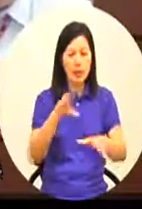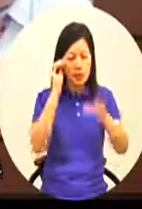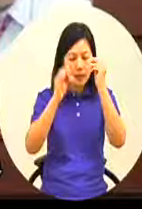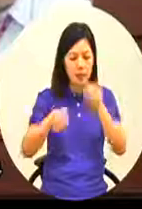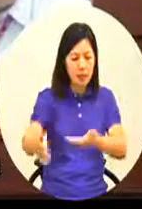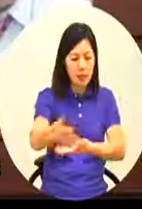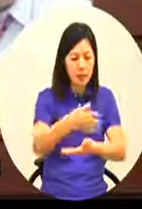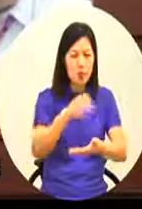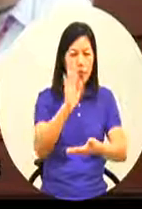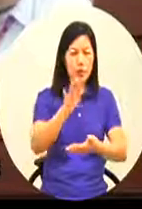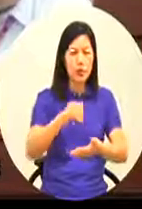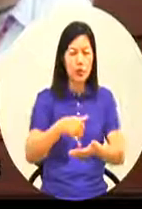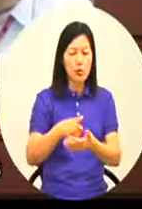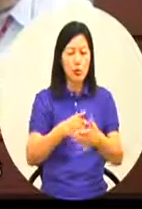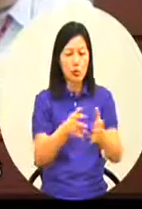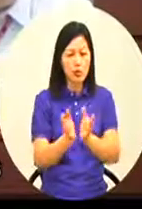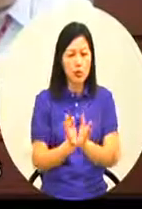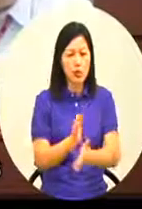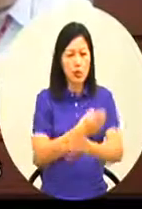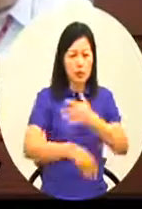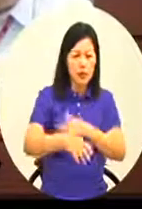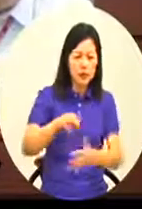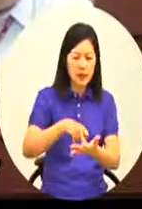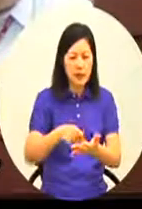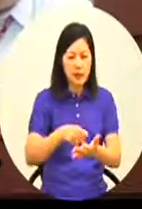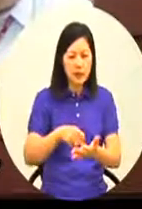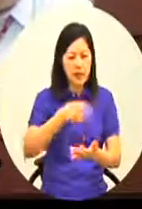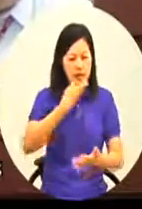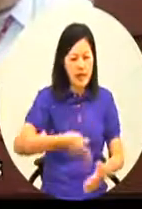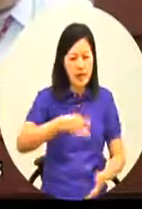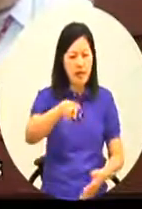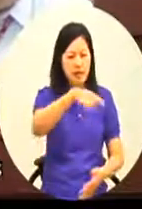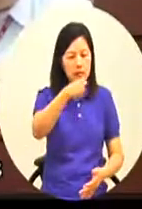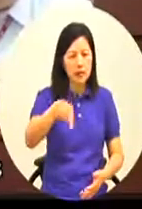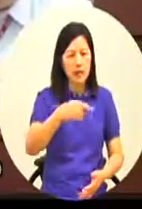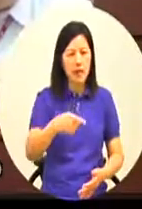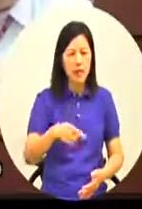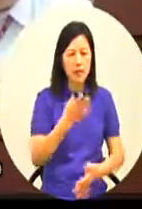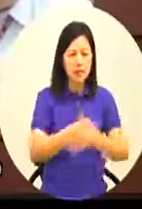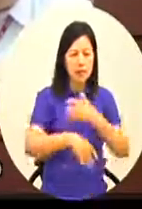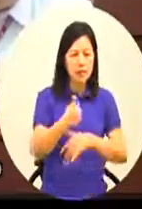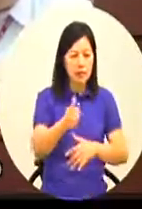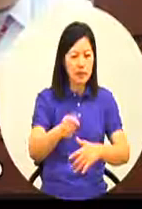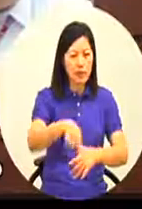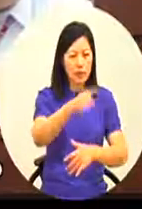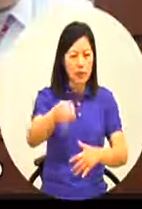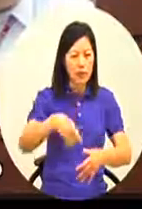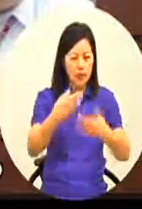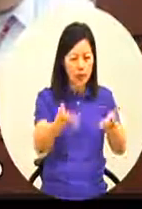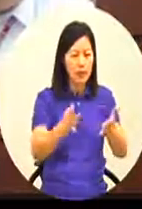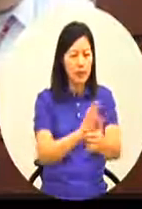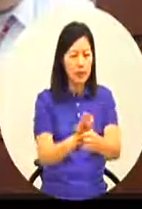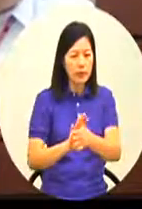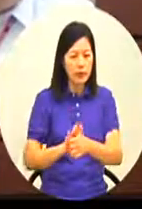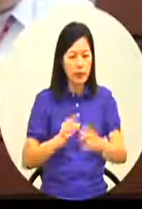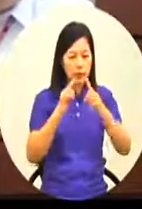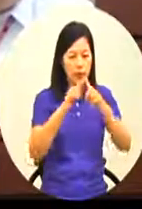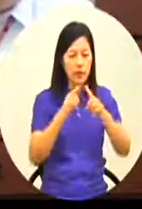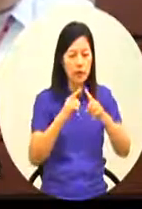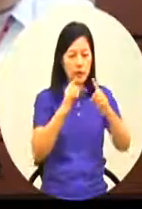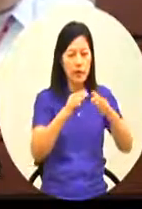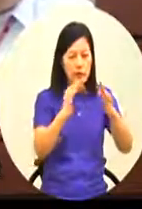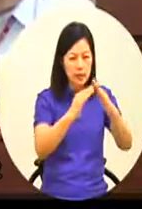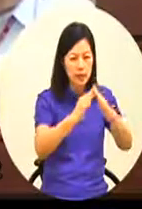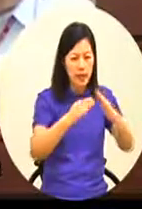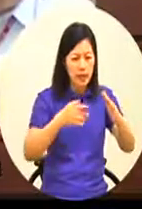较弱势或是身体行动不方便的一些长者或是其他的一些身心障碍者，我们是也提供了到府去收件，甚